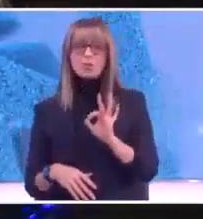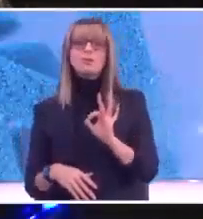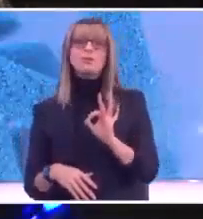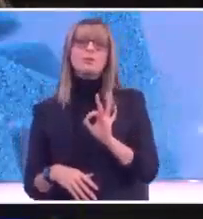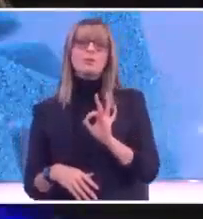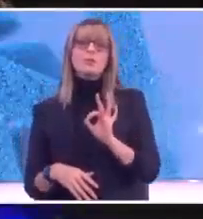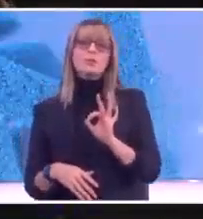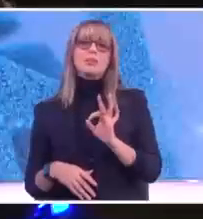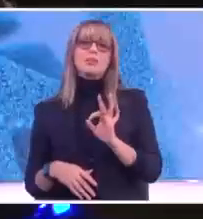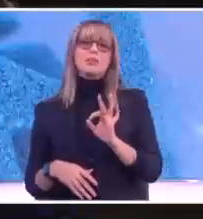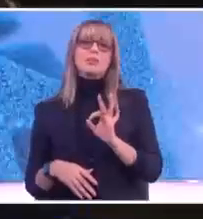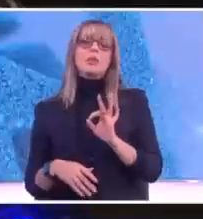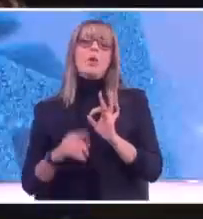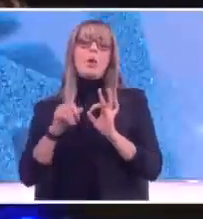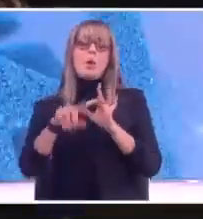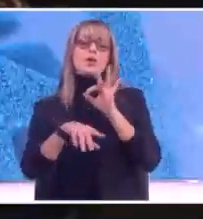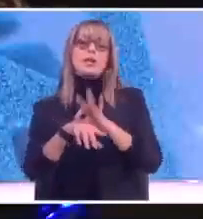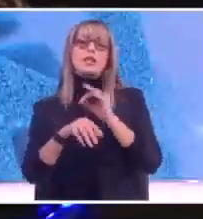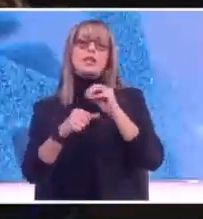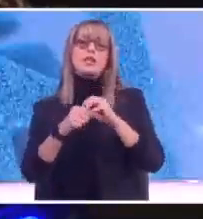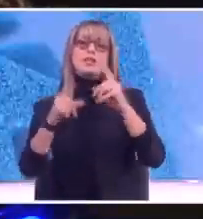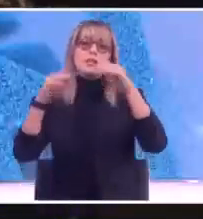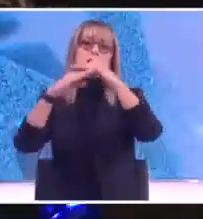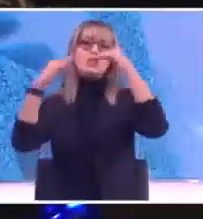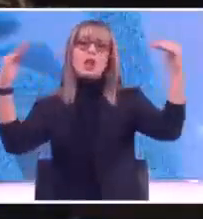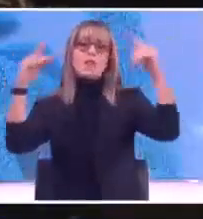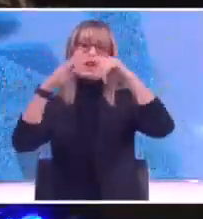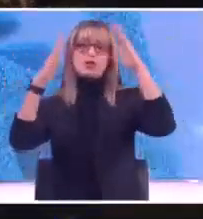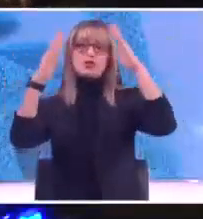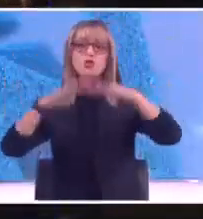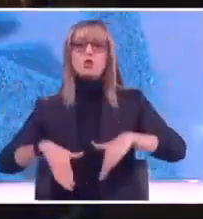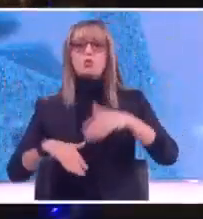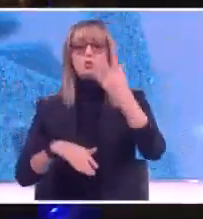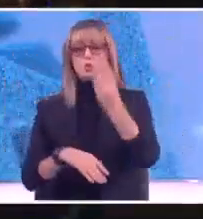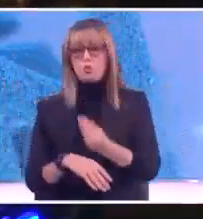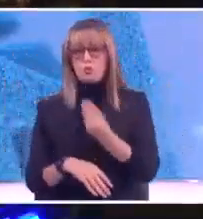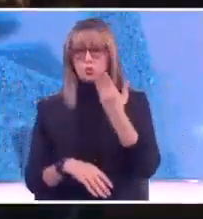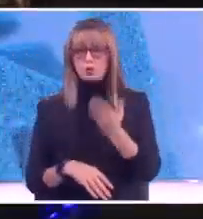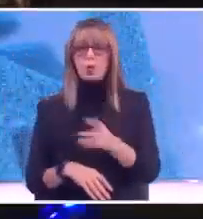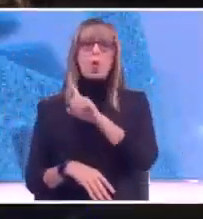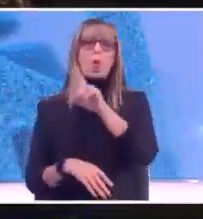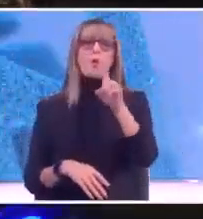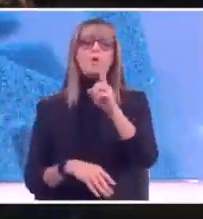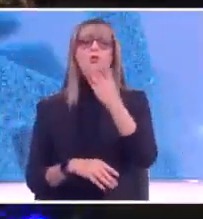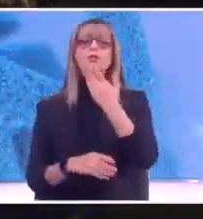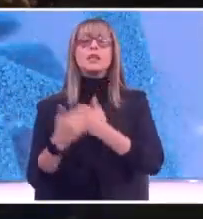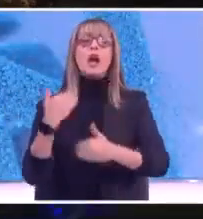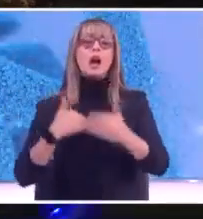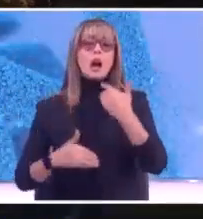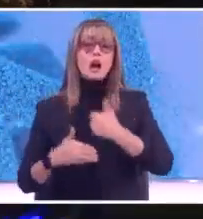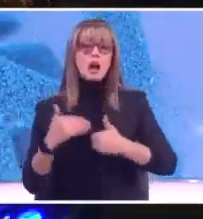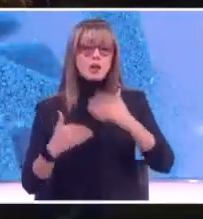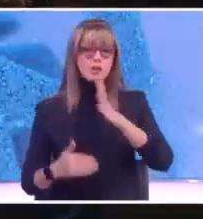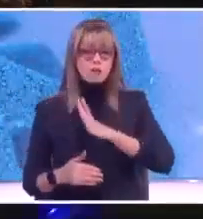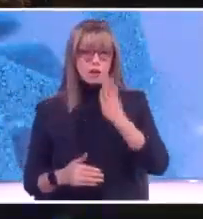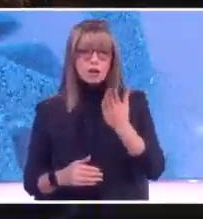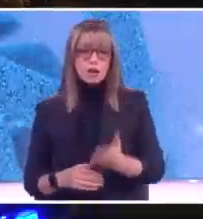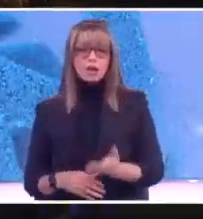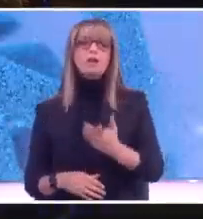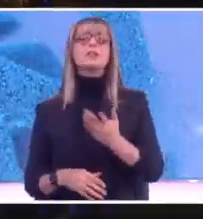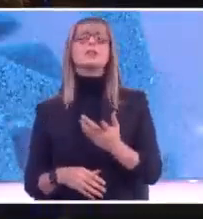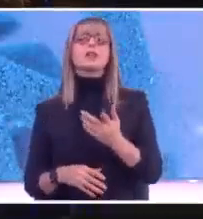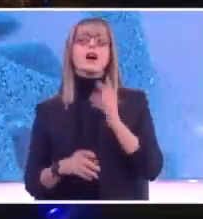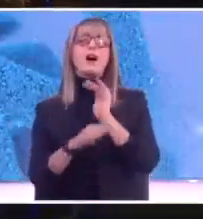gösterimi vardı. İşte tam da o sırada çökme meydana geldi. Bir kez daha belirtelim. 10 yaralı var. Hayati tehlikeleri yok. Şu anda